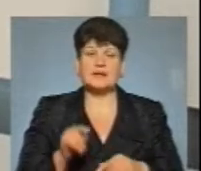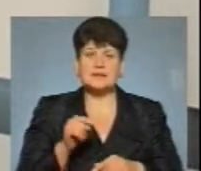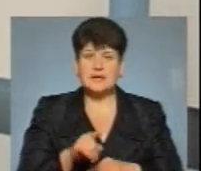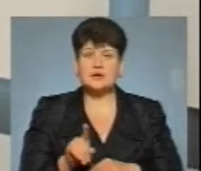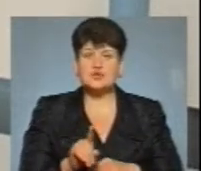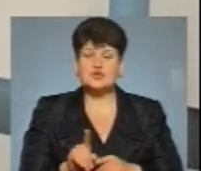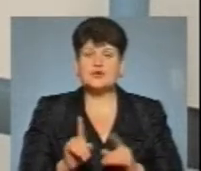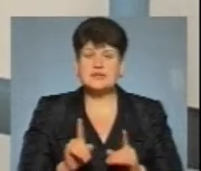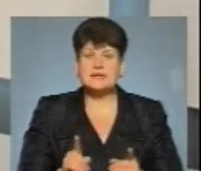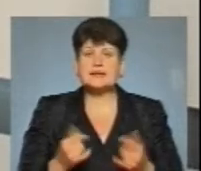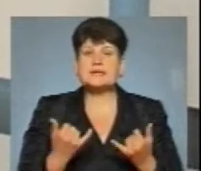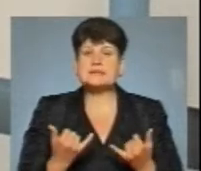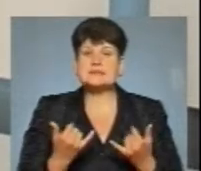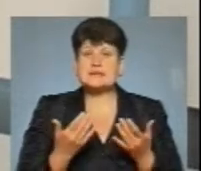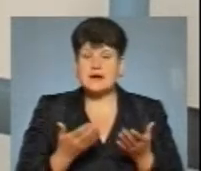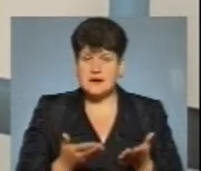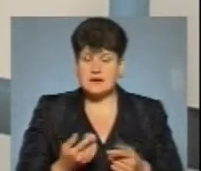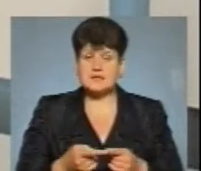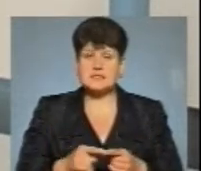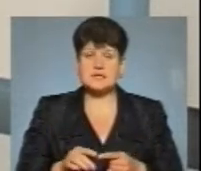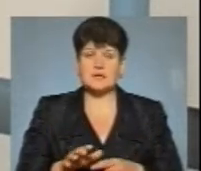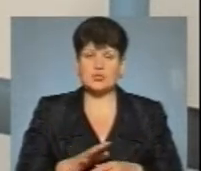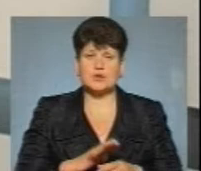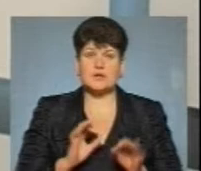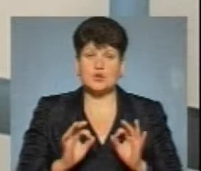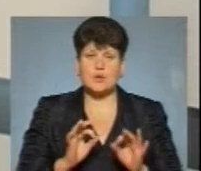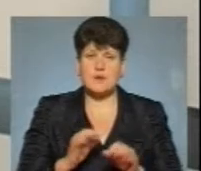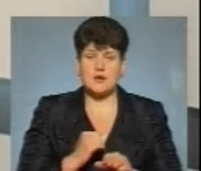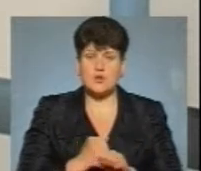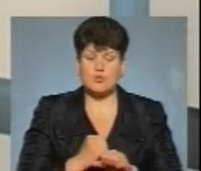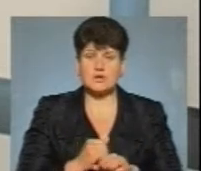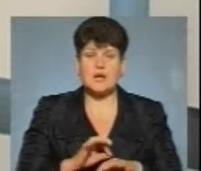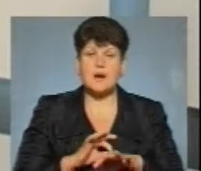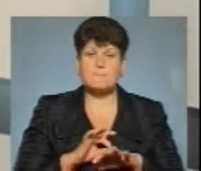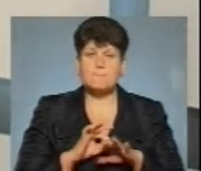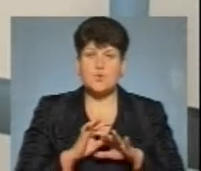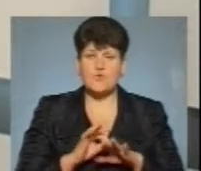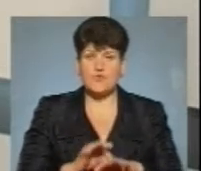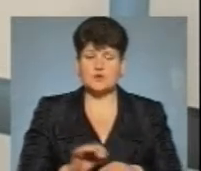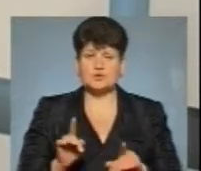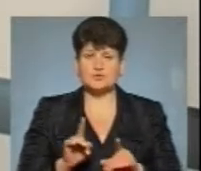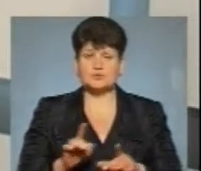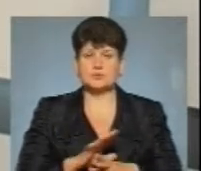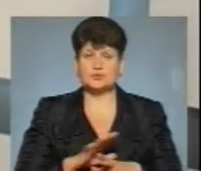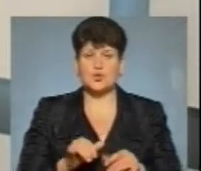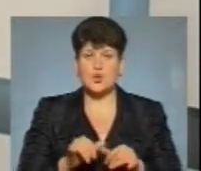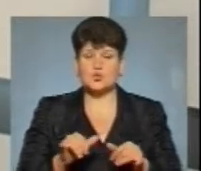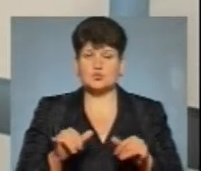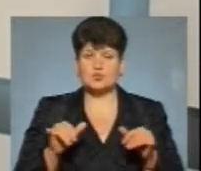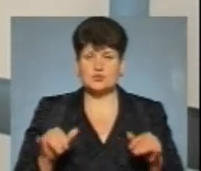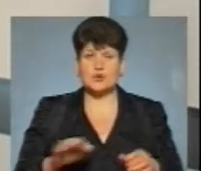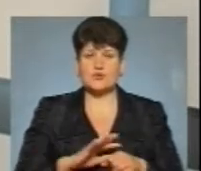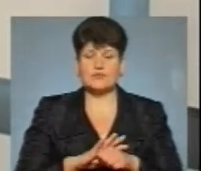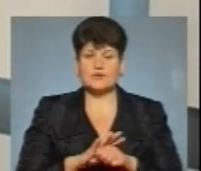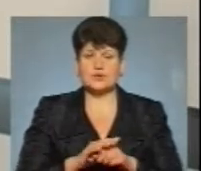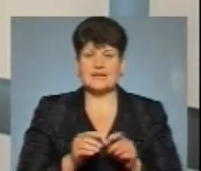тільки зараз, це, я думаю, була досить така нормальна робота, яка проводилася щодо запобігання розповсюдження коронавірусної